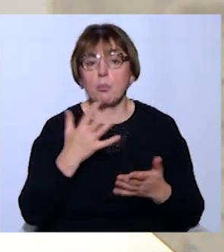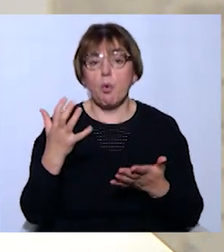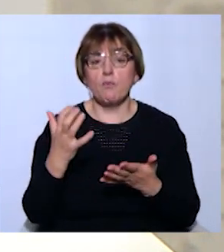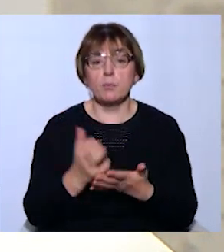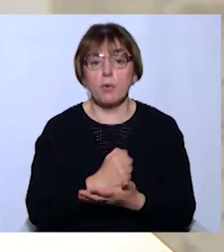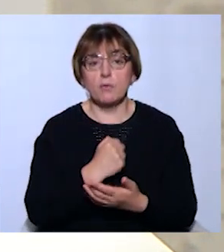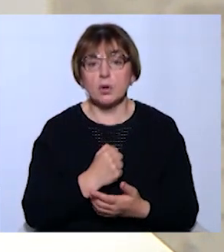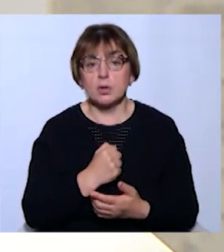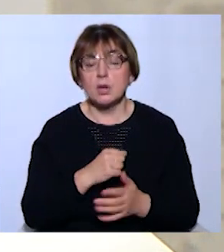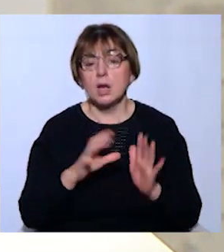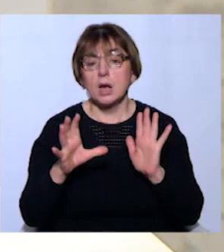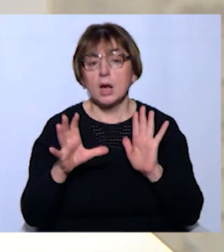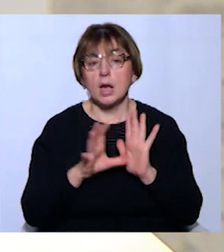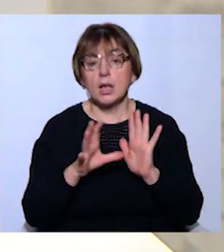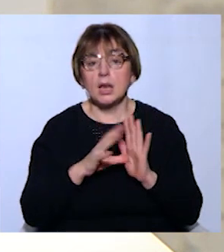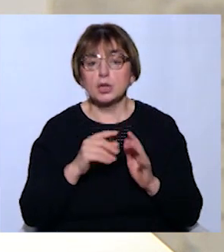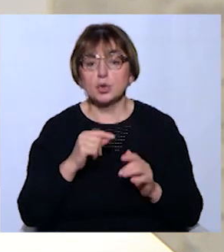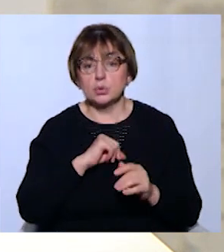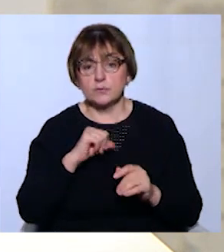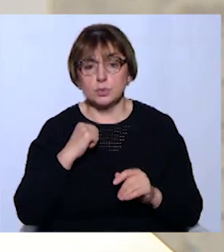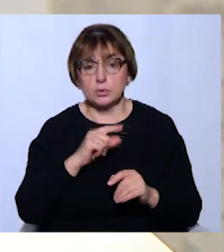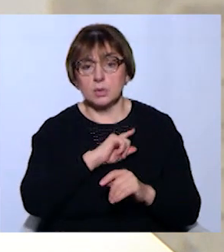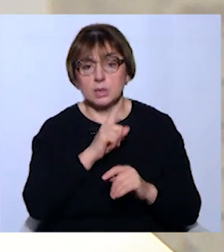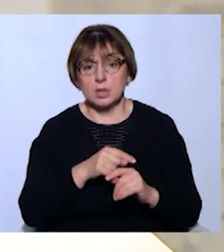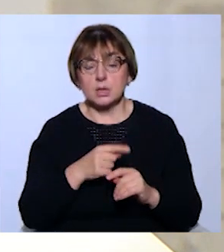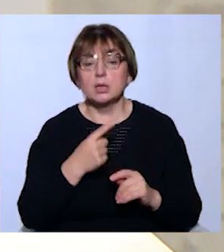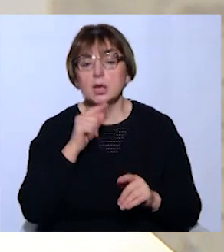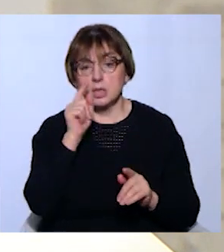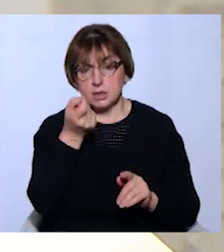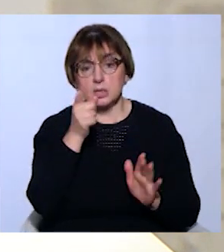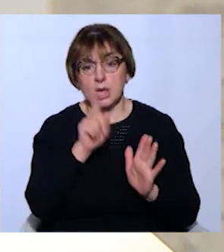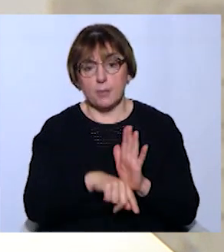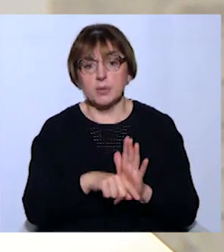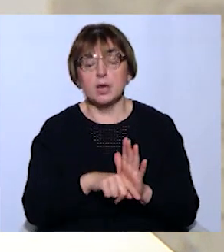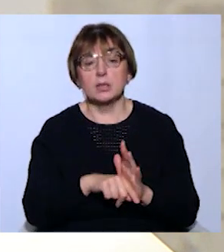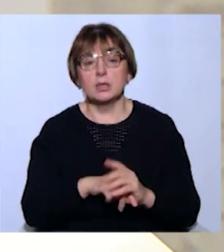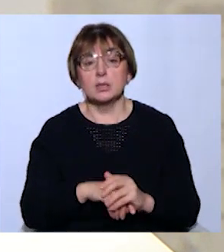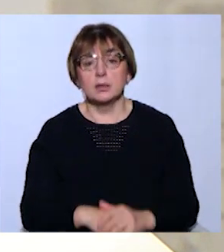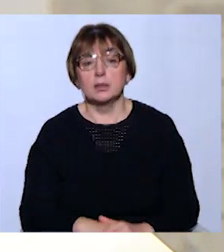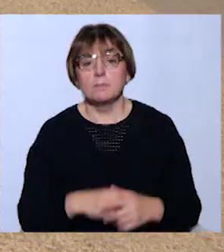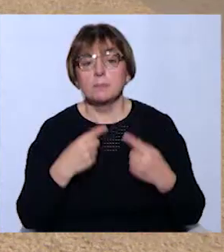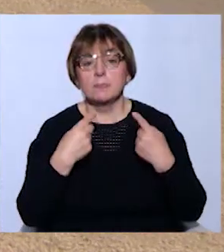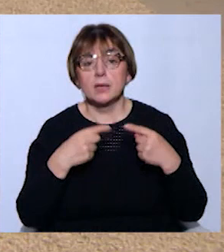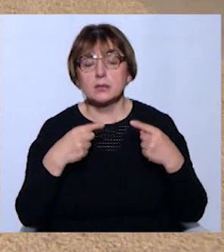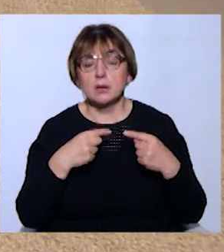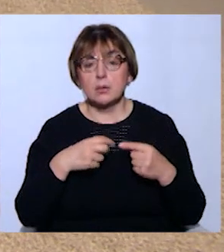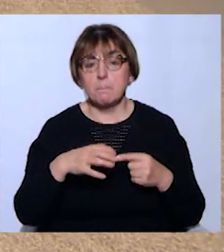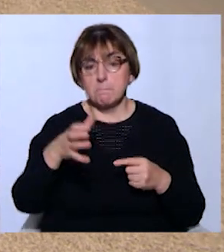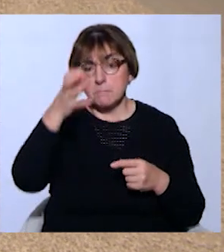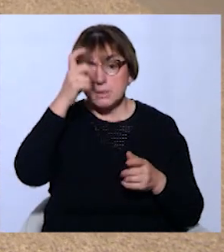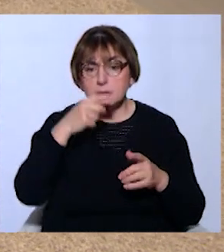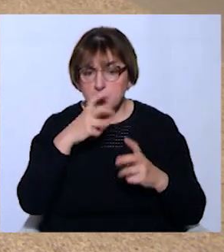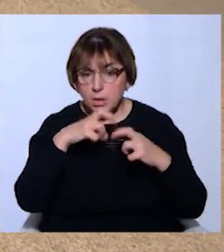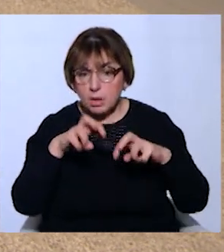მოვიპოვოთ ელექტროენერგია, საკმაოდ იაფიანი ელექტროენერგია, სხვადასხვა მეცნიერული